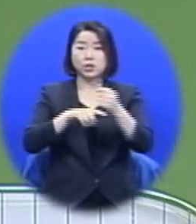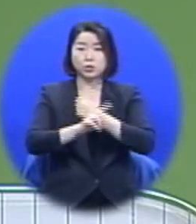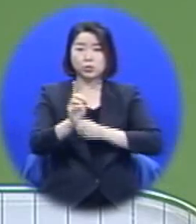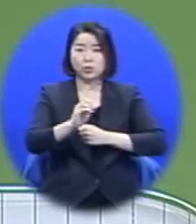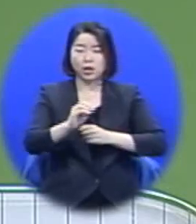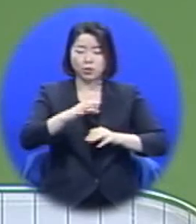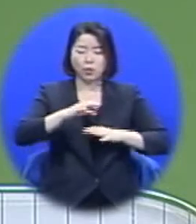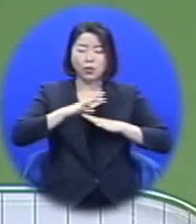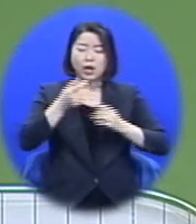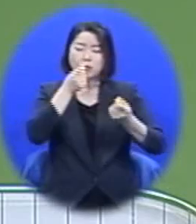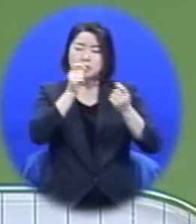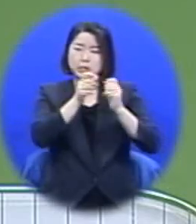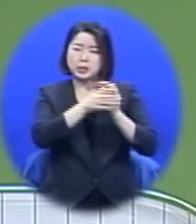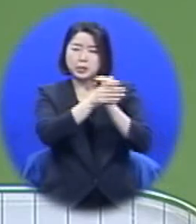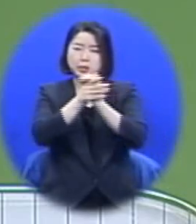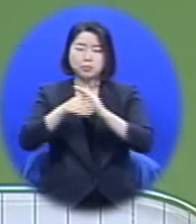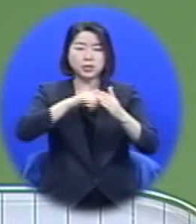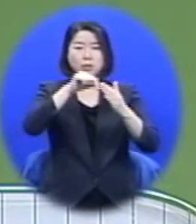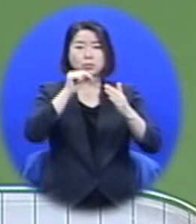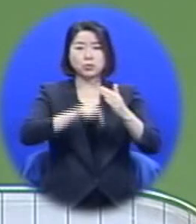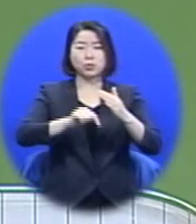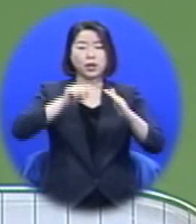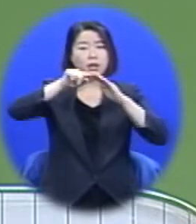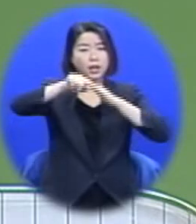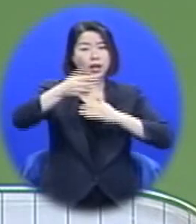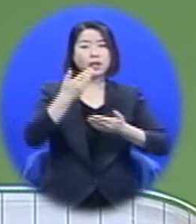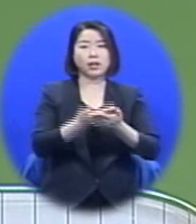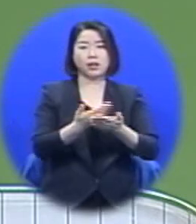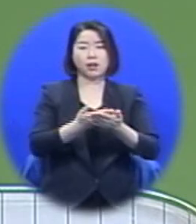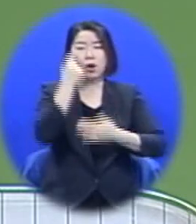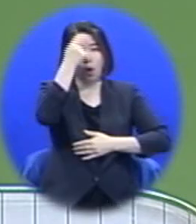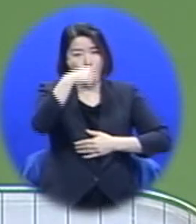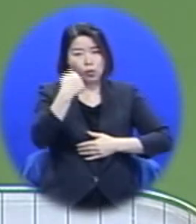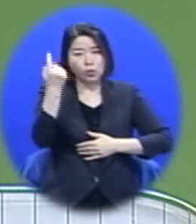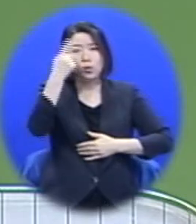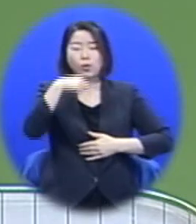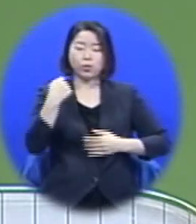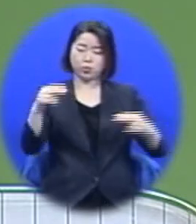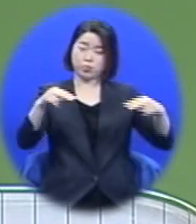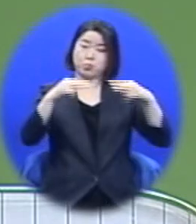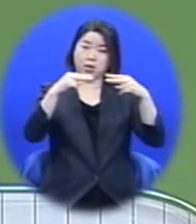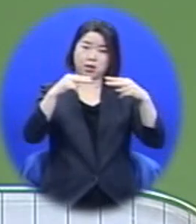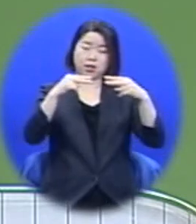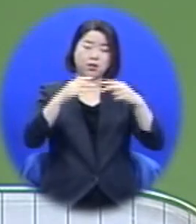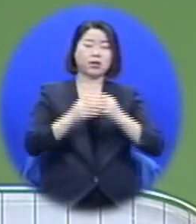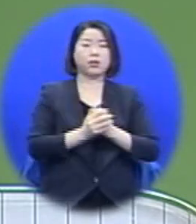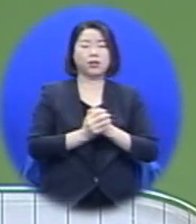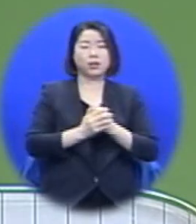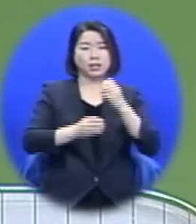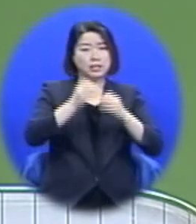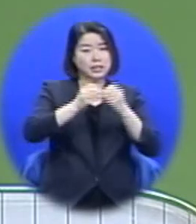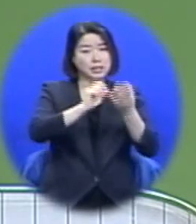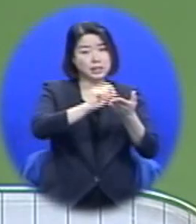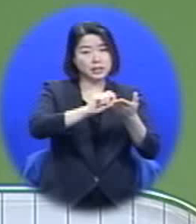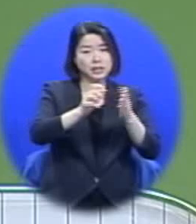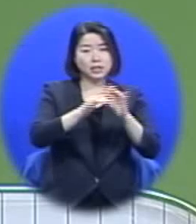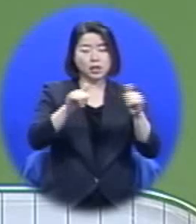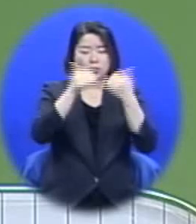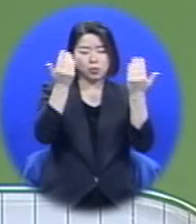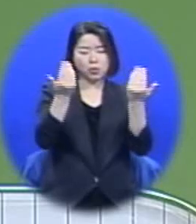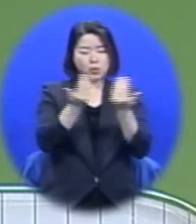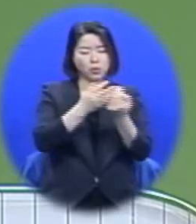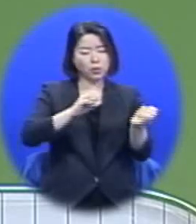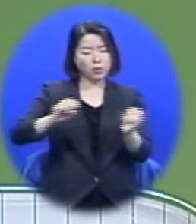들어가게 해 달라는 것입니다 얼굴과 얼굴을 마주 보는 거죠 시편 기자가 모든 걸 다 잃어버린